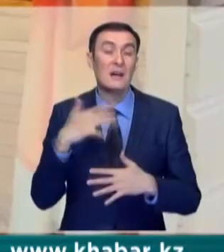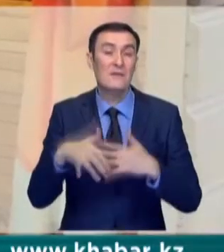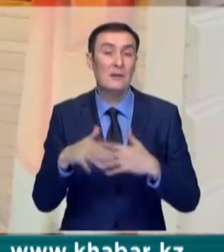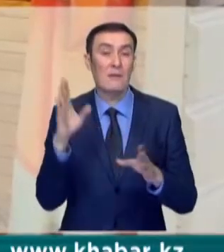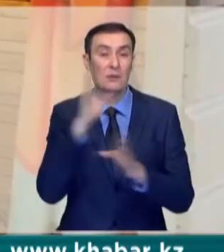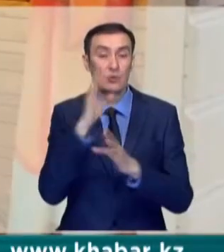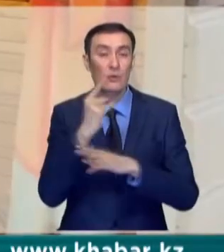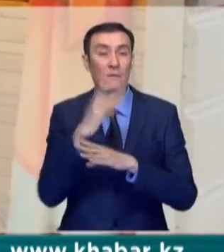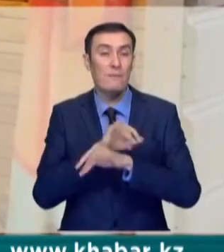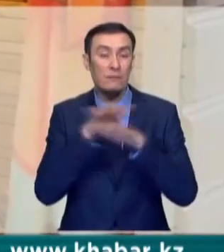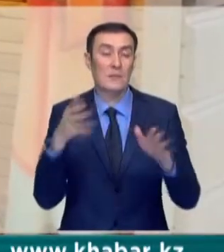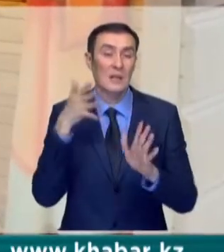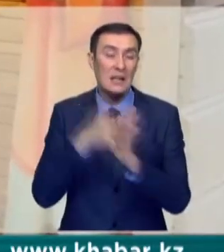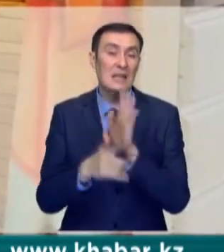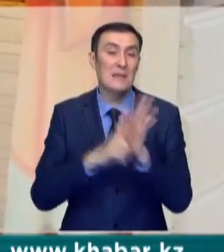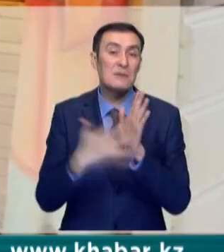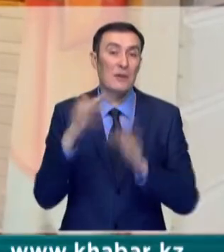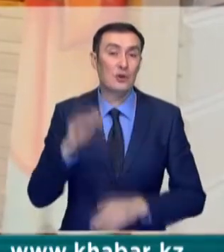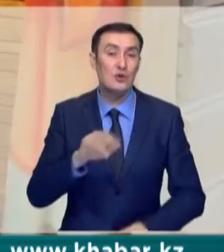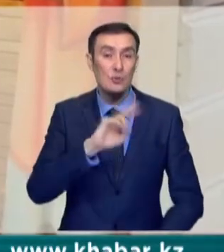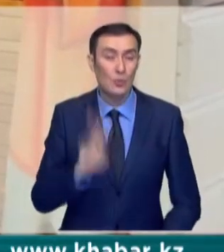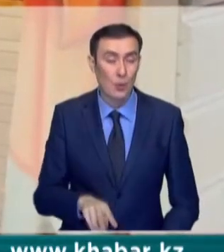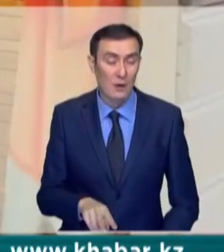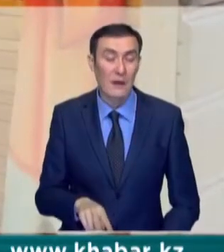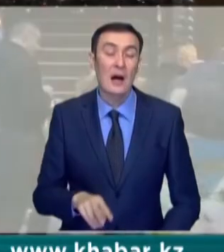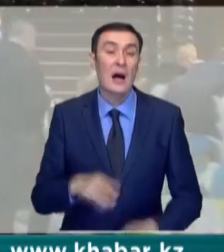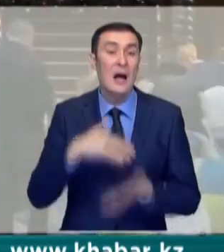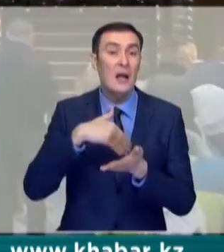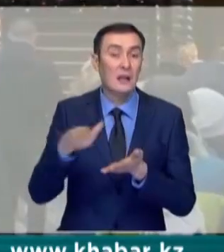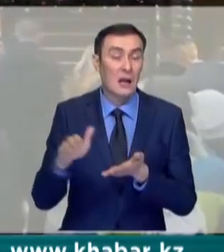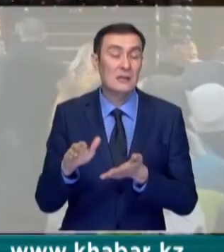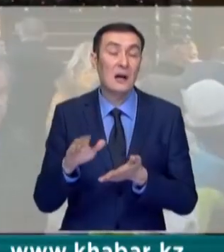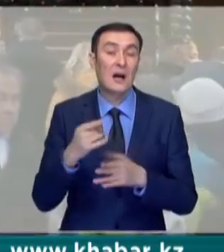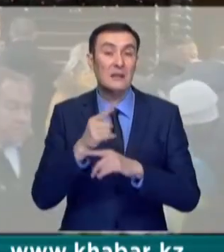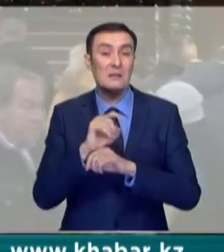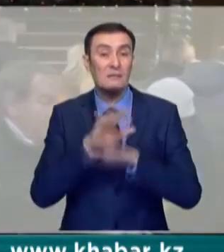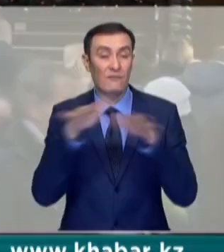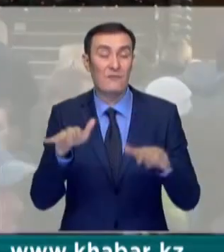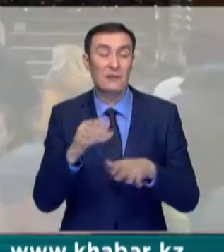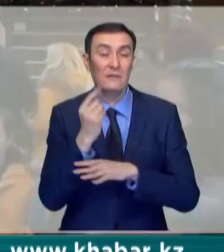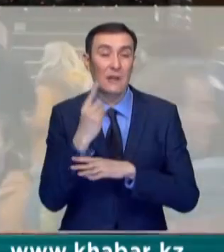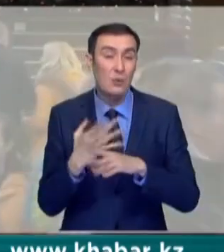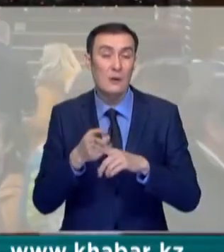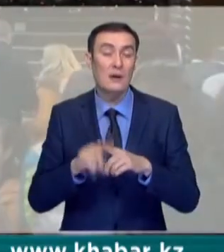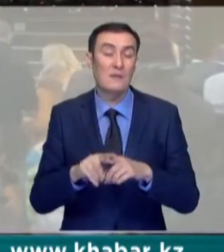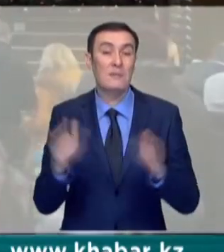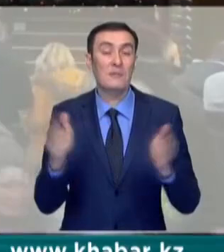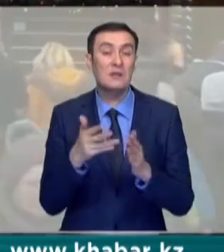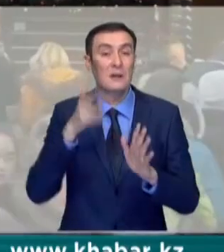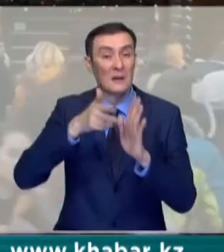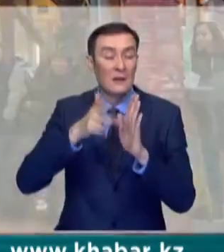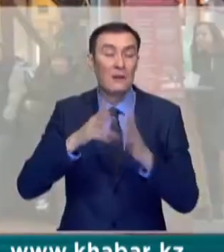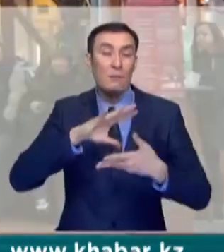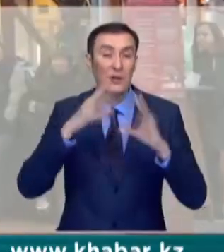воздушную феерию власти тратили 75 тысяч долларов. Отказ от салютов повышает ставки. Организация видеомаппинга обойдется